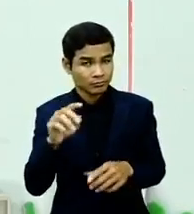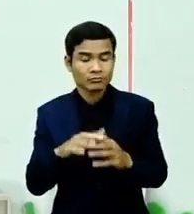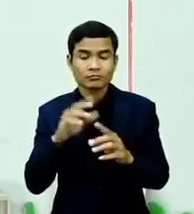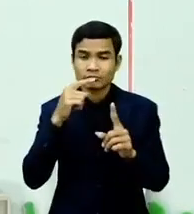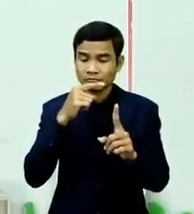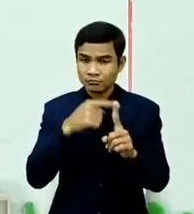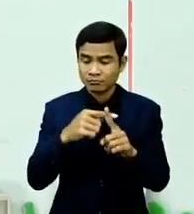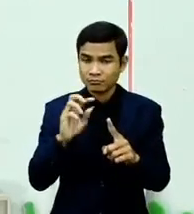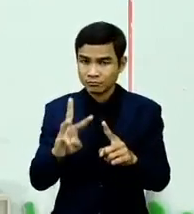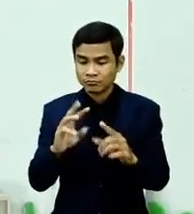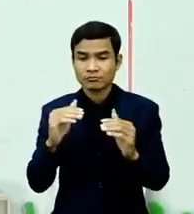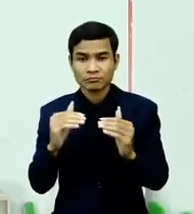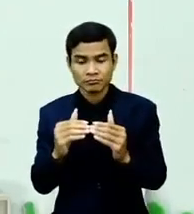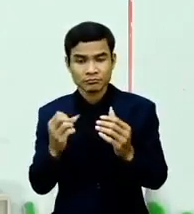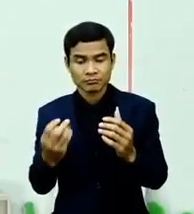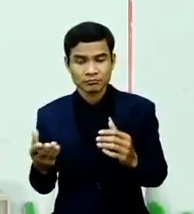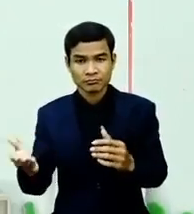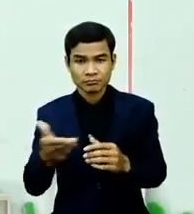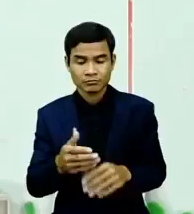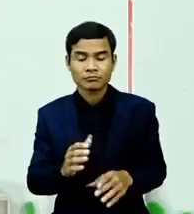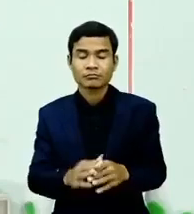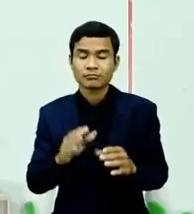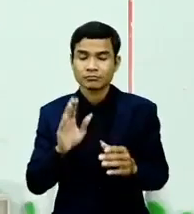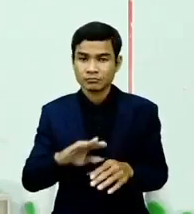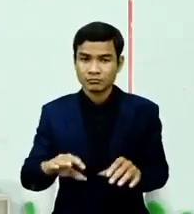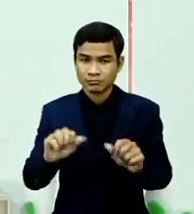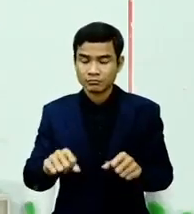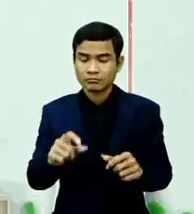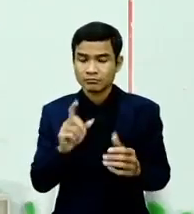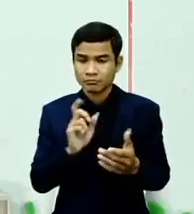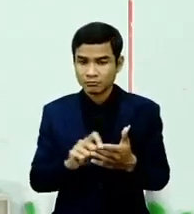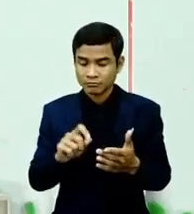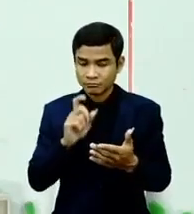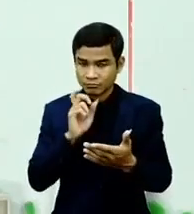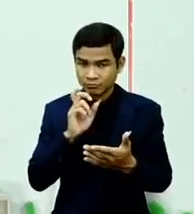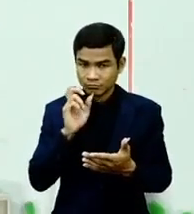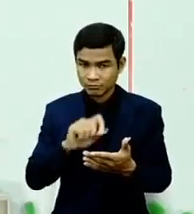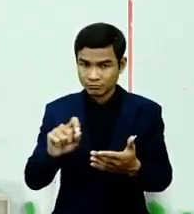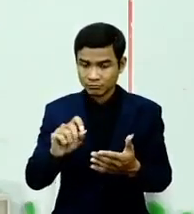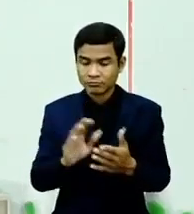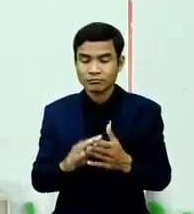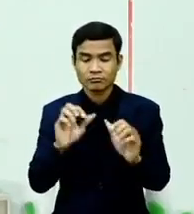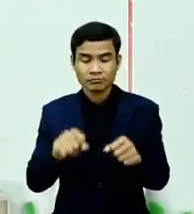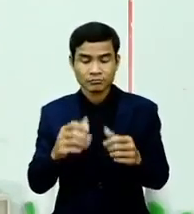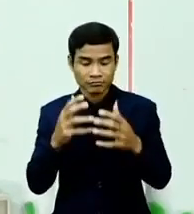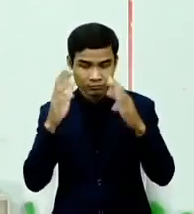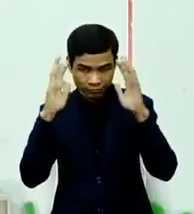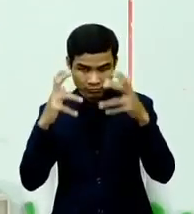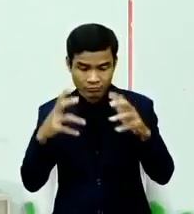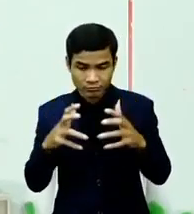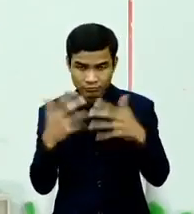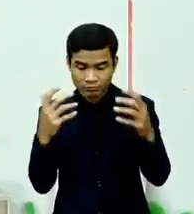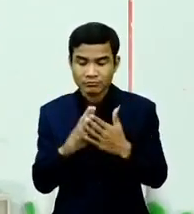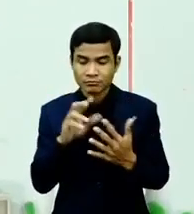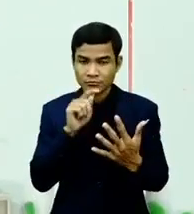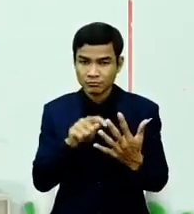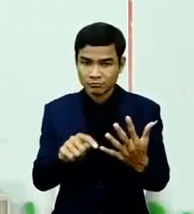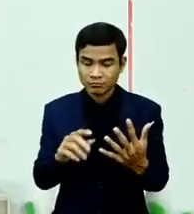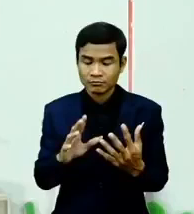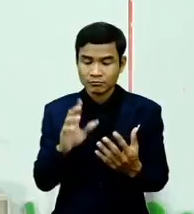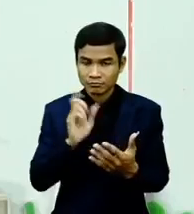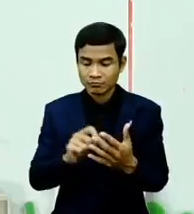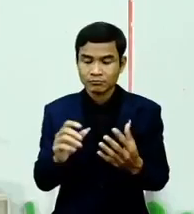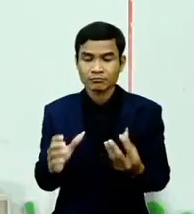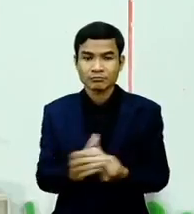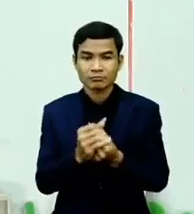3ស្មើនឹងប៉ុន្មានចឹងអ្វីដែលកូនត្រូវបំពេញគឺកូនត្រូវមើលតោនេះចាអញ្ចឹងកូនរាប់ហើយកូនបំពេញនៅក្នុង